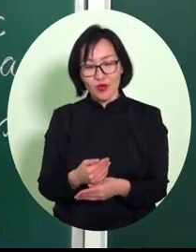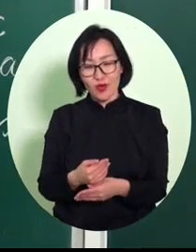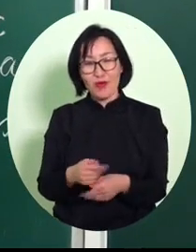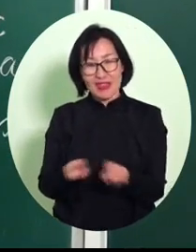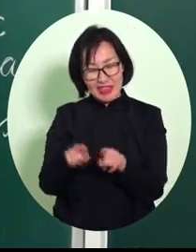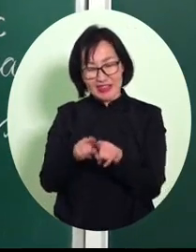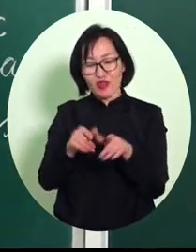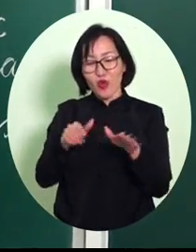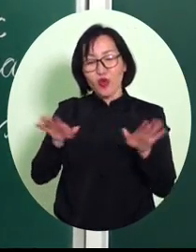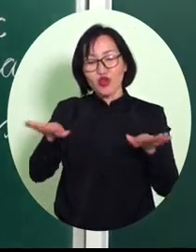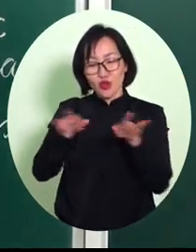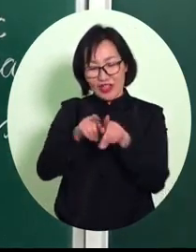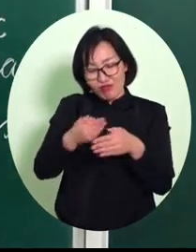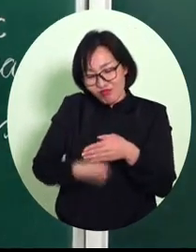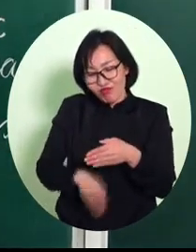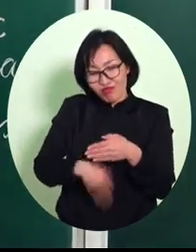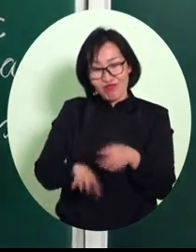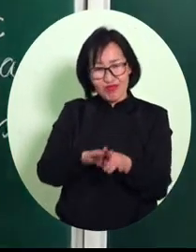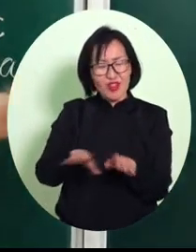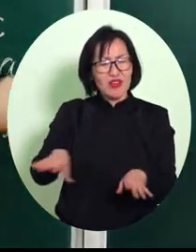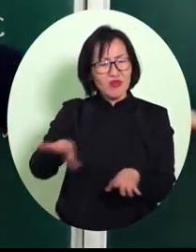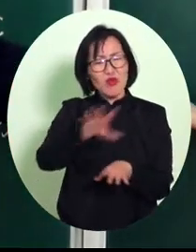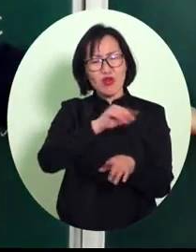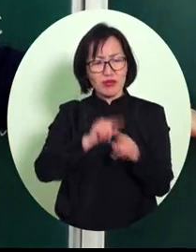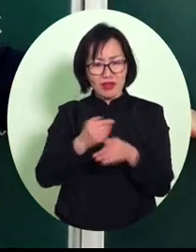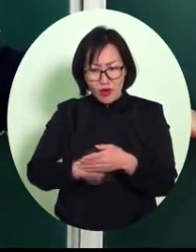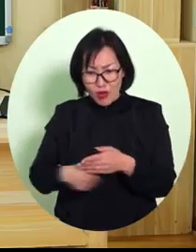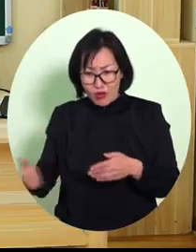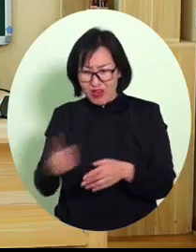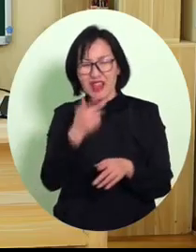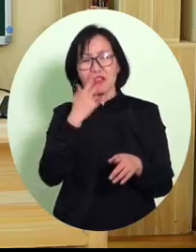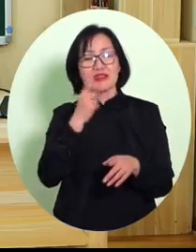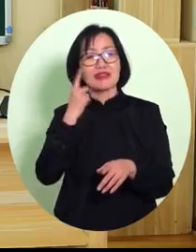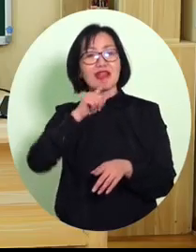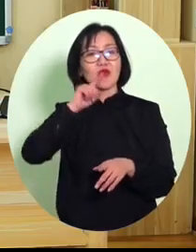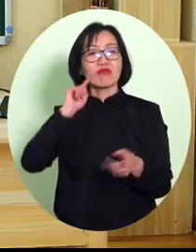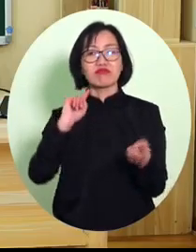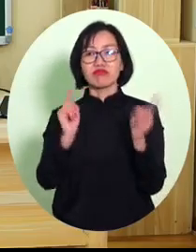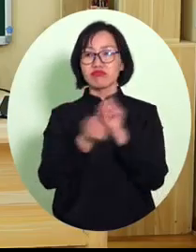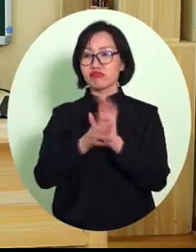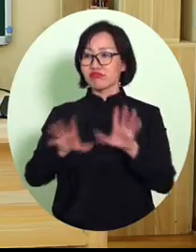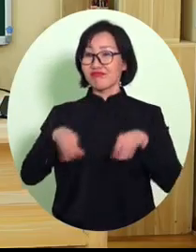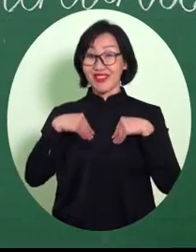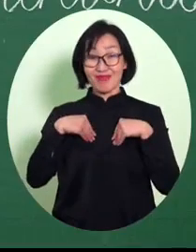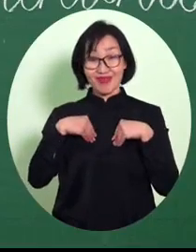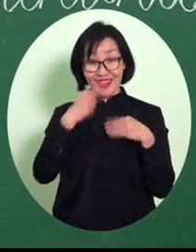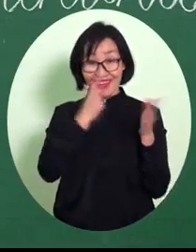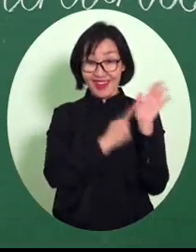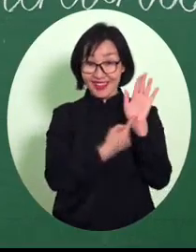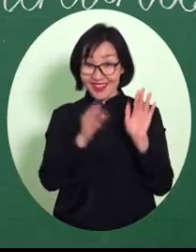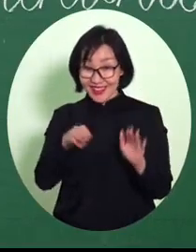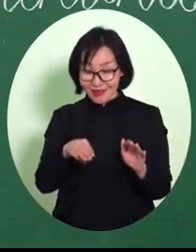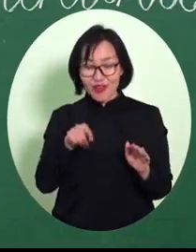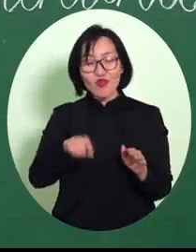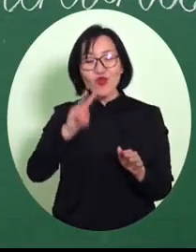үр төлөө бас дагуулан ирсэн байдаг. Энэ бүх болгоно нь залуу болсон шиг санагддаж хүн нялхардаг байх нэ. Ийм учраас багш